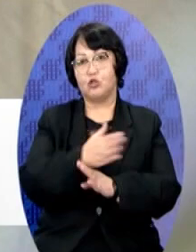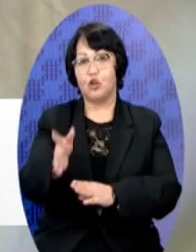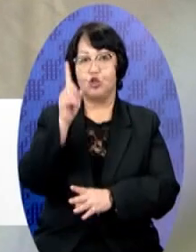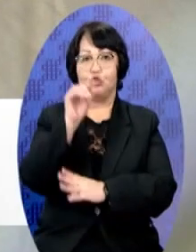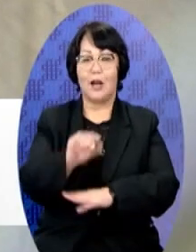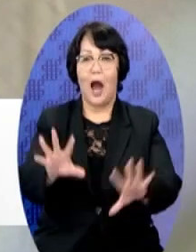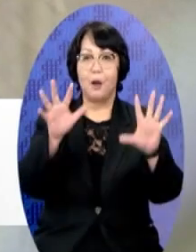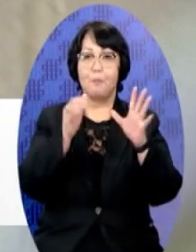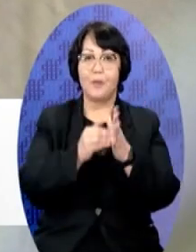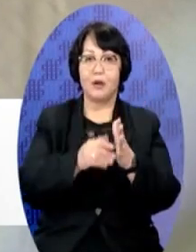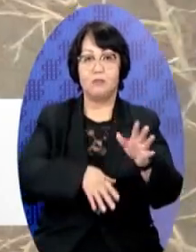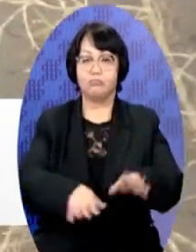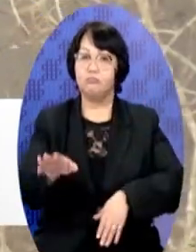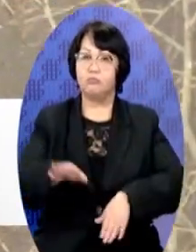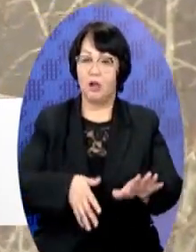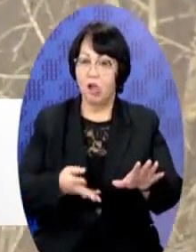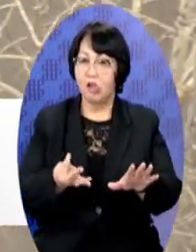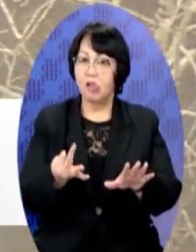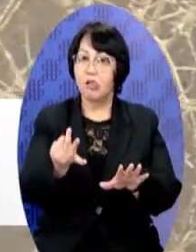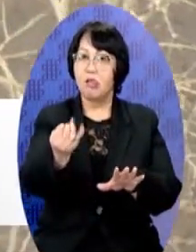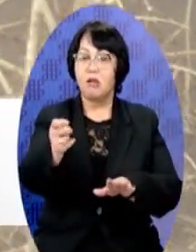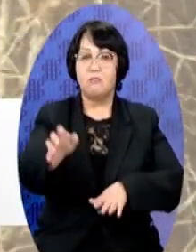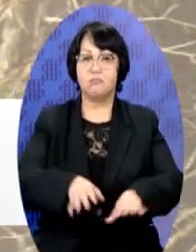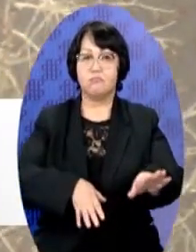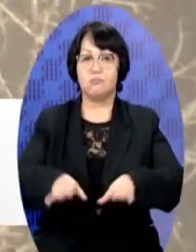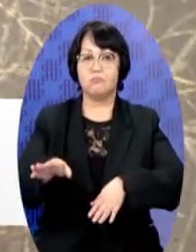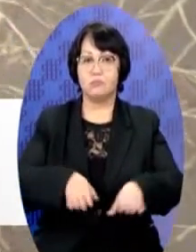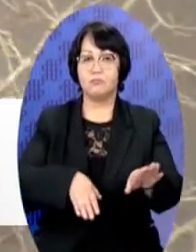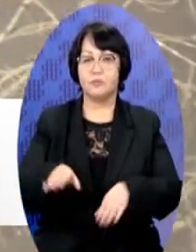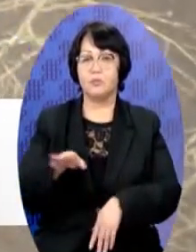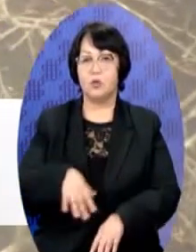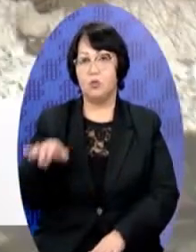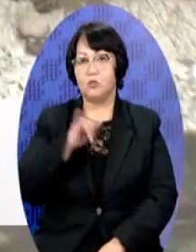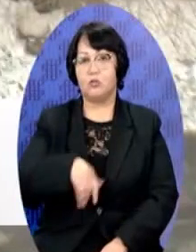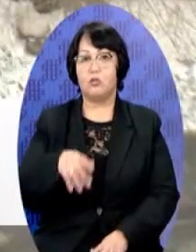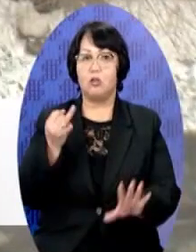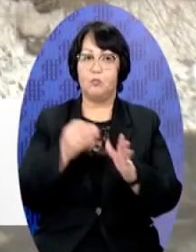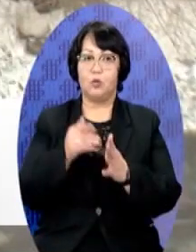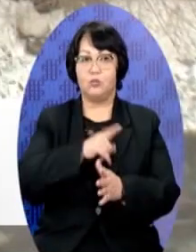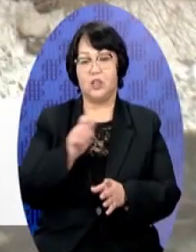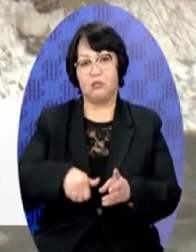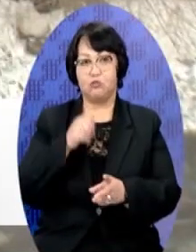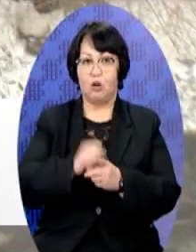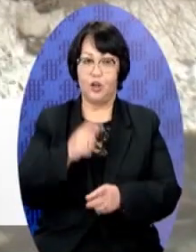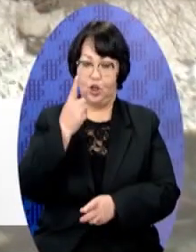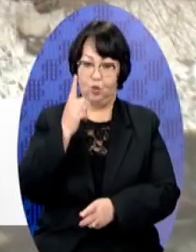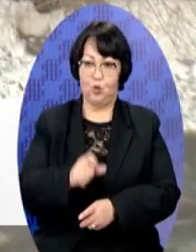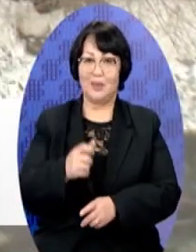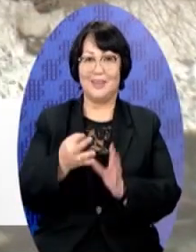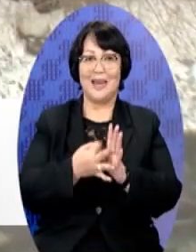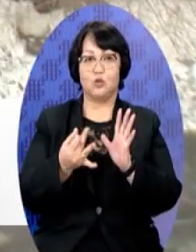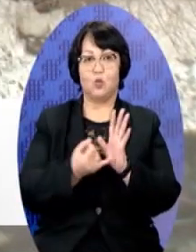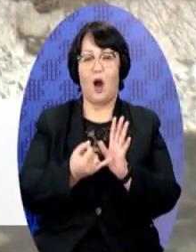аяныг нийгэм эрүүл мэндийн үндэсний төвөөс хэрэгжүүлсэн. Улсын хэмжээнд хэрэгдсэн аянд 7,000 гаруй хүн оролцож дунджаар нэг хүн 86 км